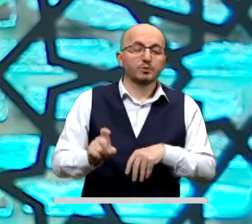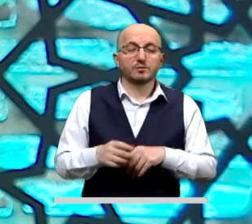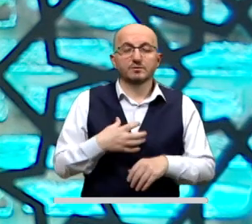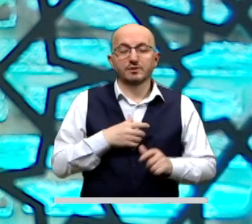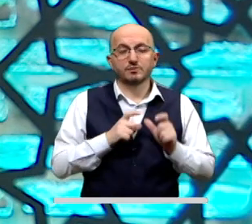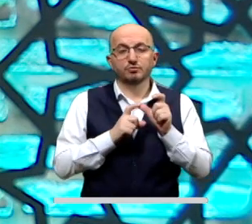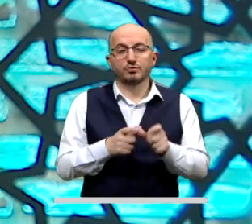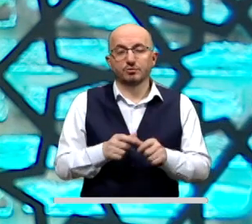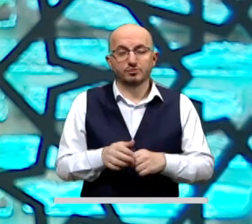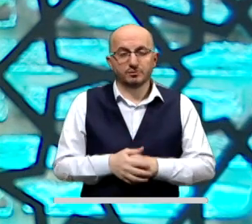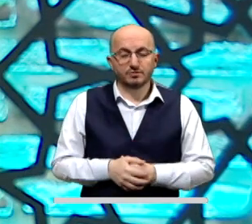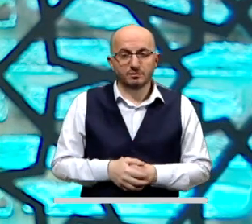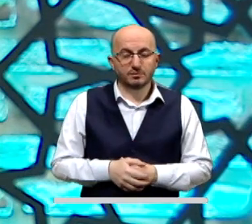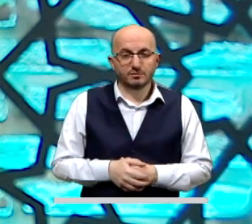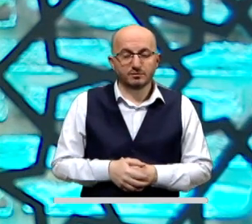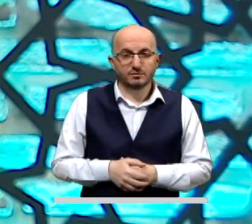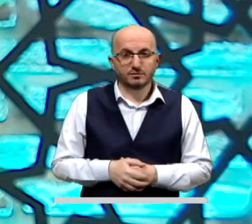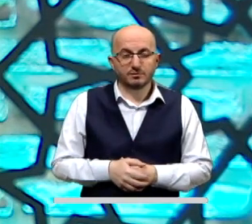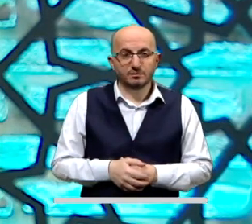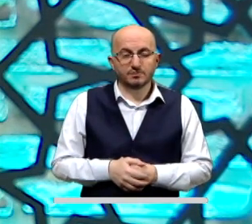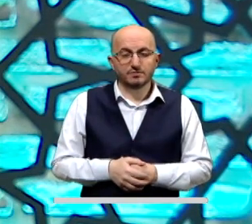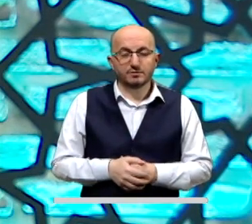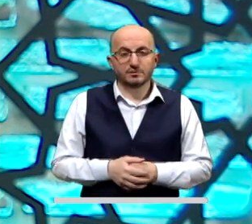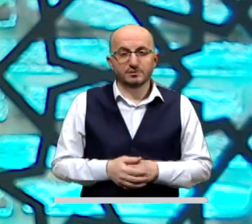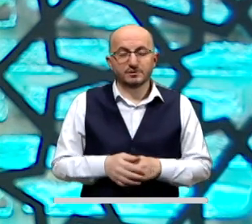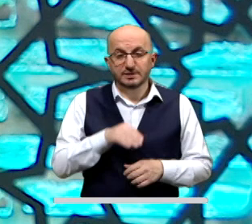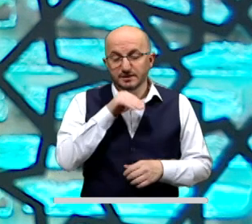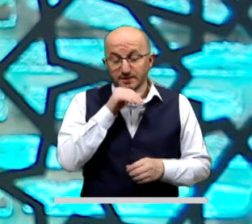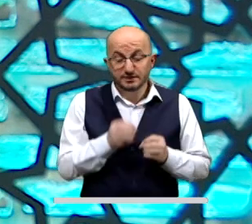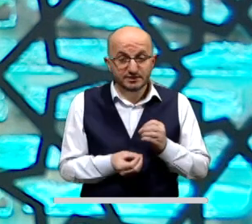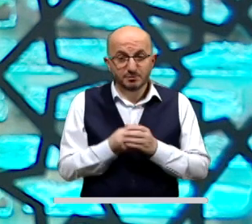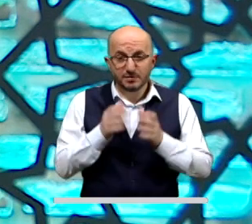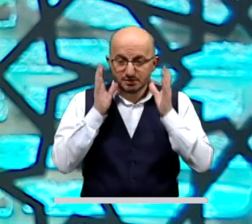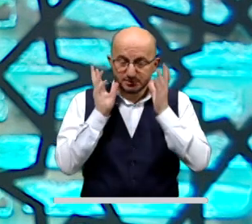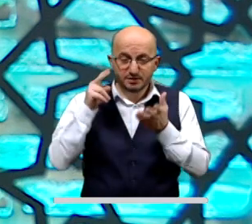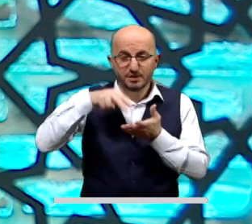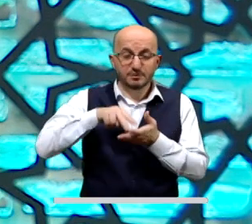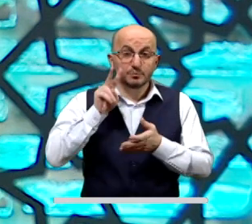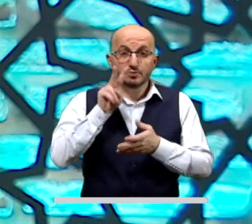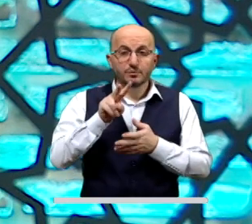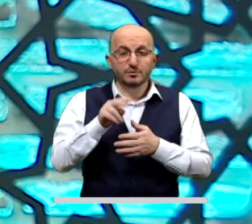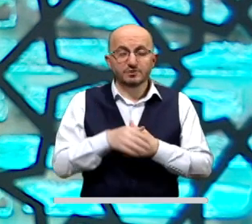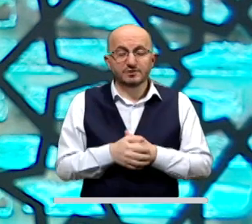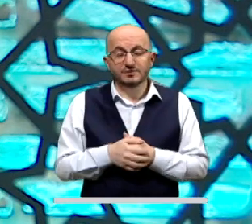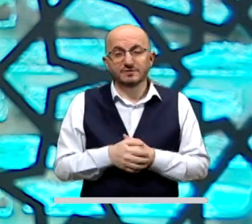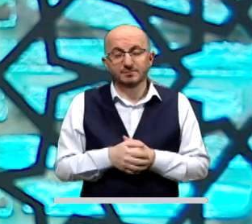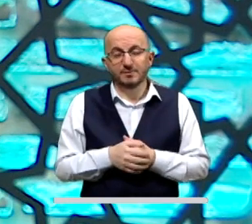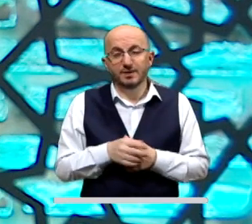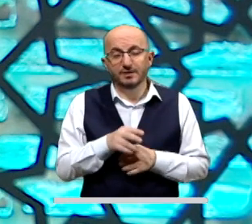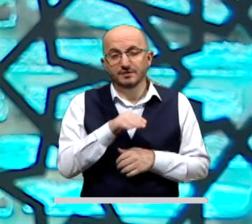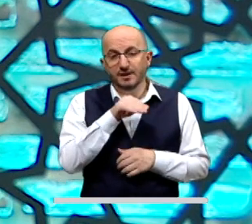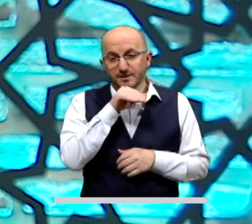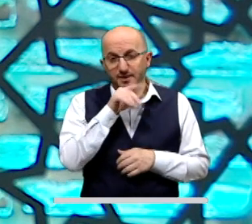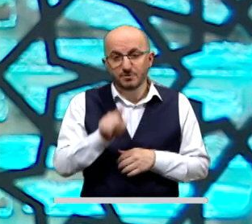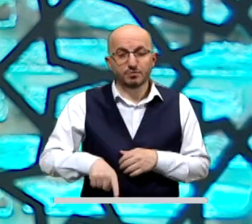sen kendin soruyorsun değil mi dedeni Sabah namazına kalkıp kalktığını görüyorsun Sen de onunla beraber kılıyorsun Bir de bakıyorsun ki deden bir